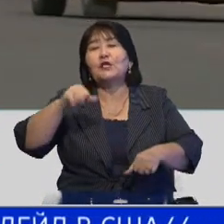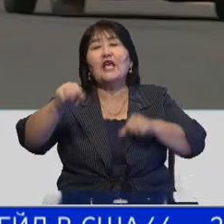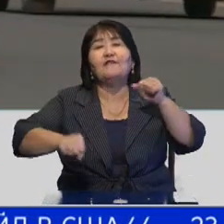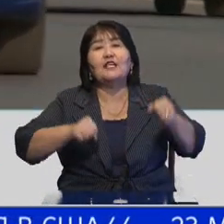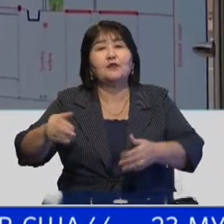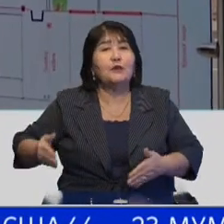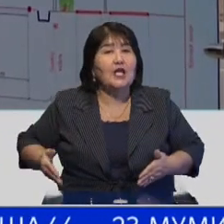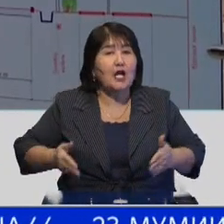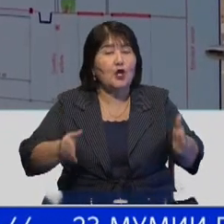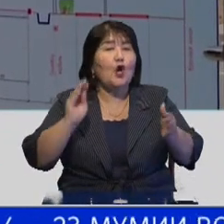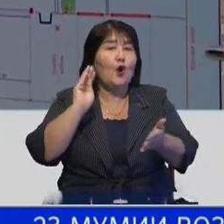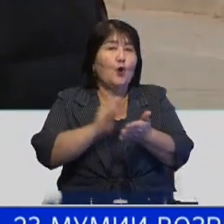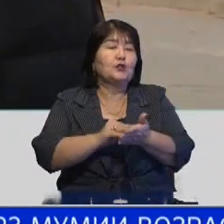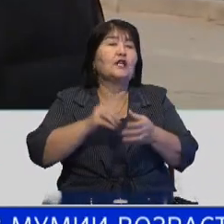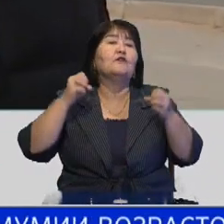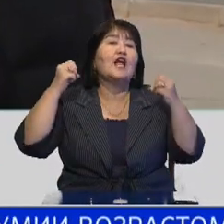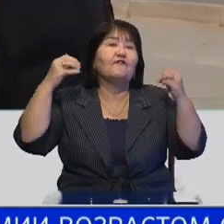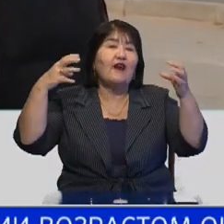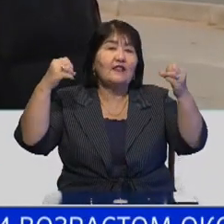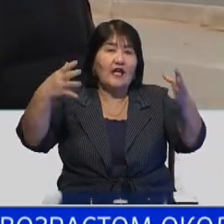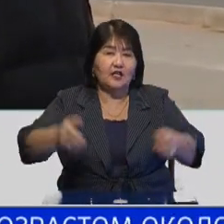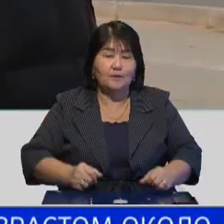велосипедные дорожки, установлены фонари.